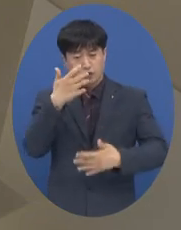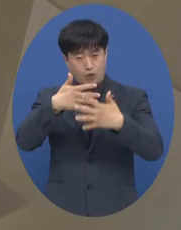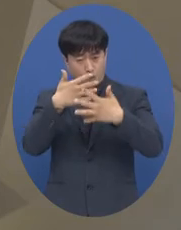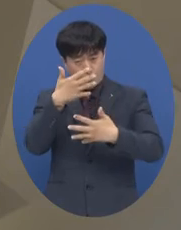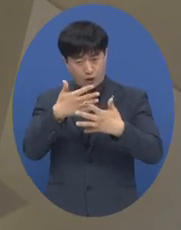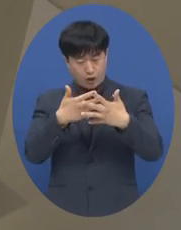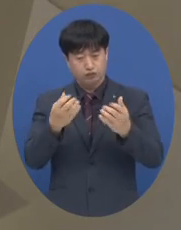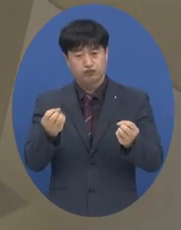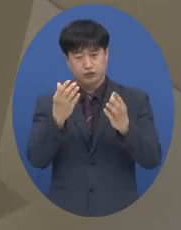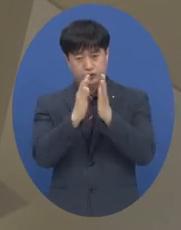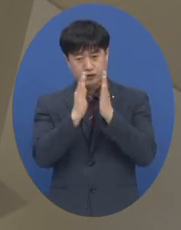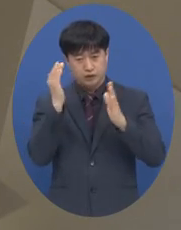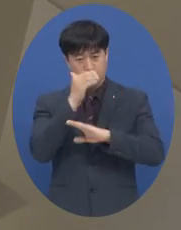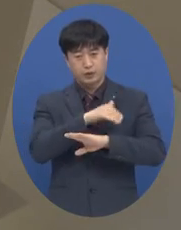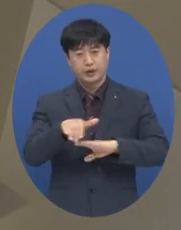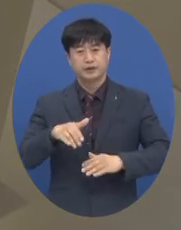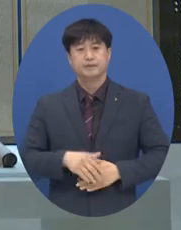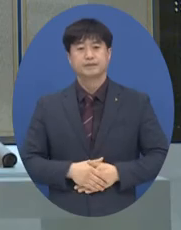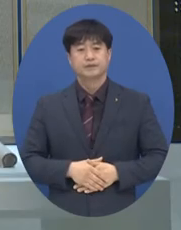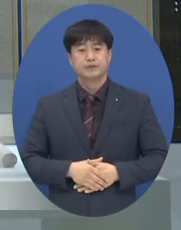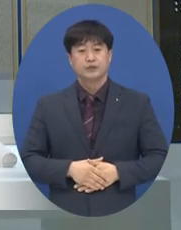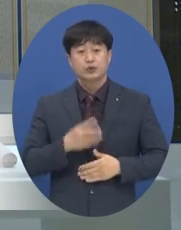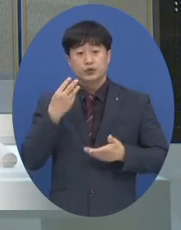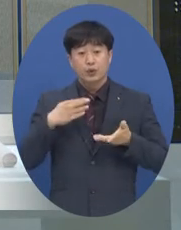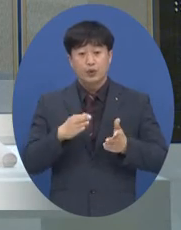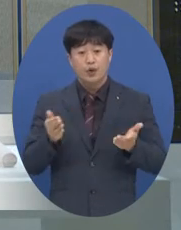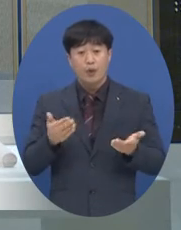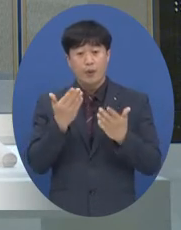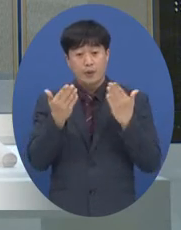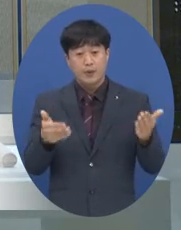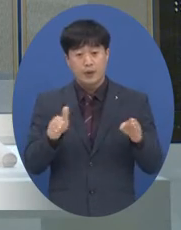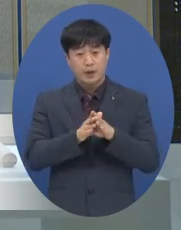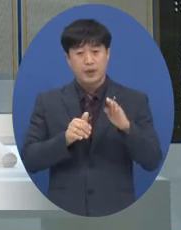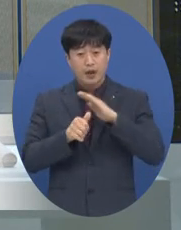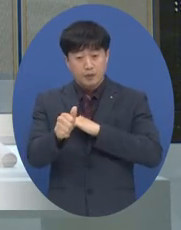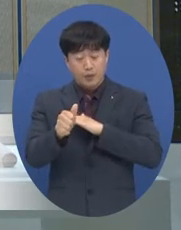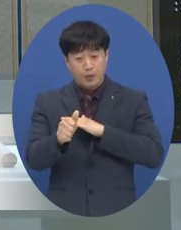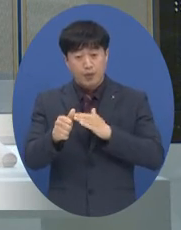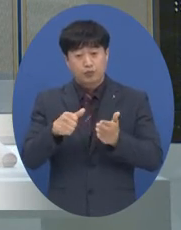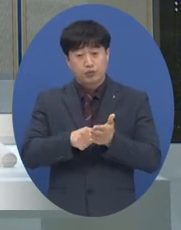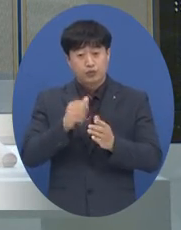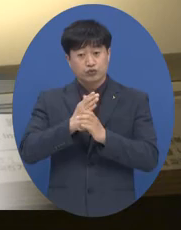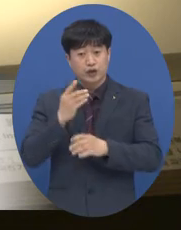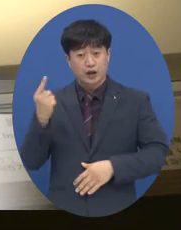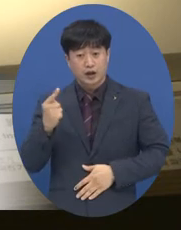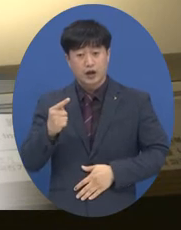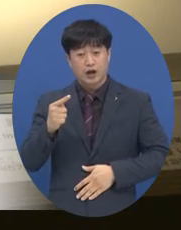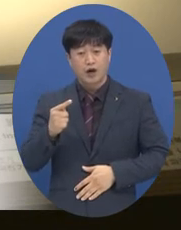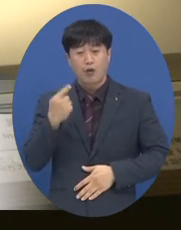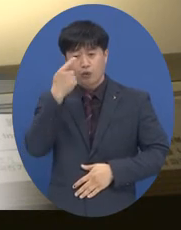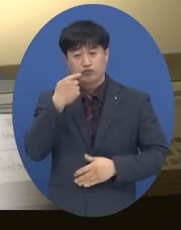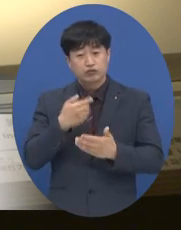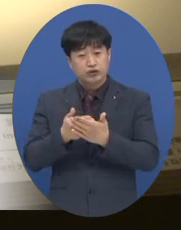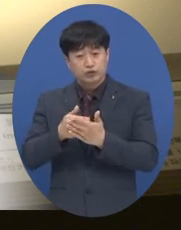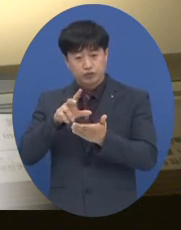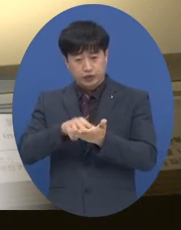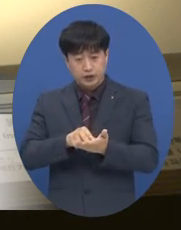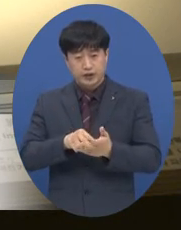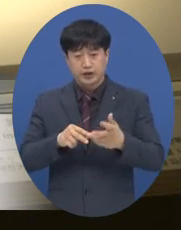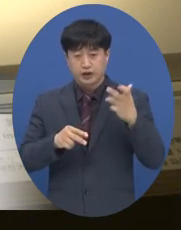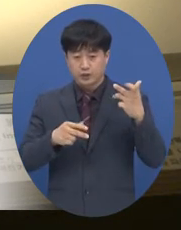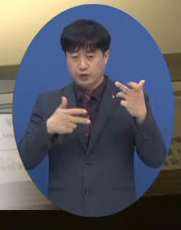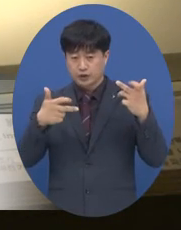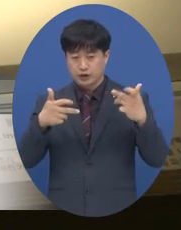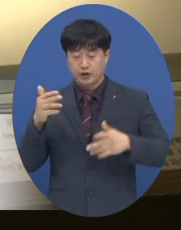영화 상영회도 개최할 예정입니다. 경기도 박물관에서는 대표적인 소작품 중에 하나인 추성화를 주제로 오는